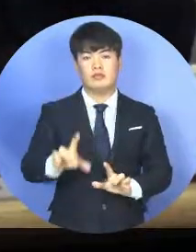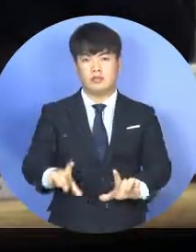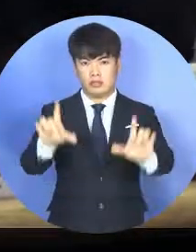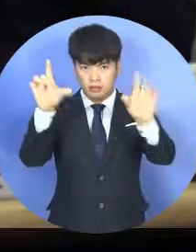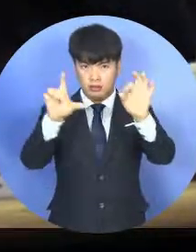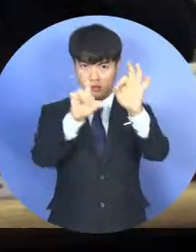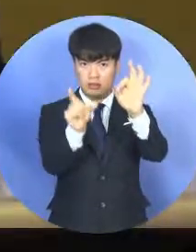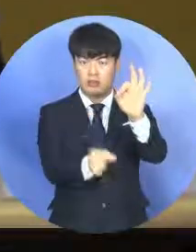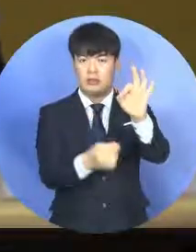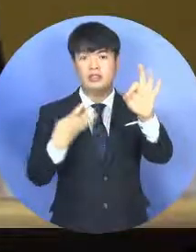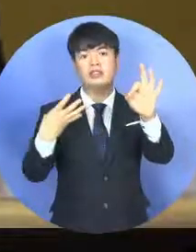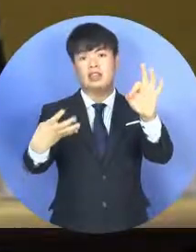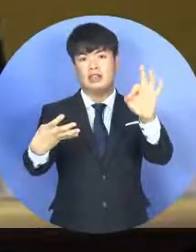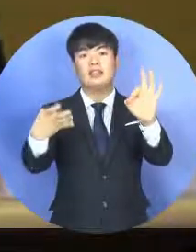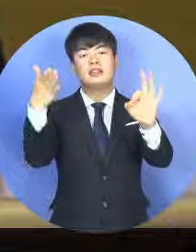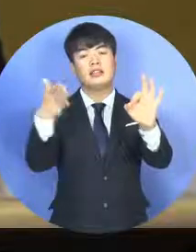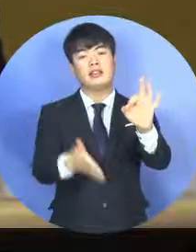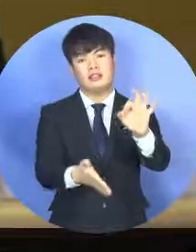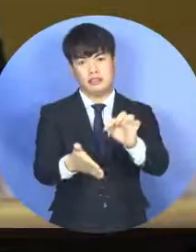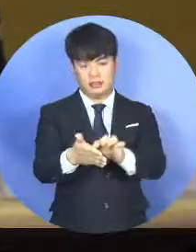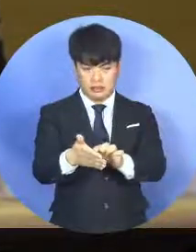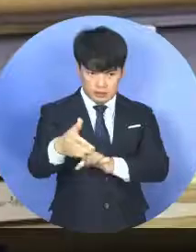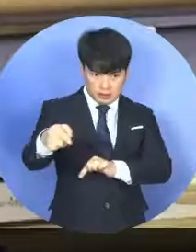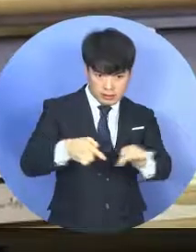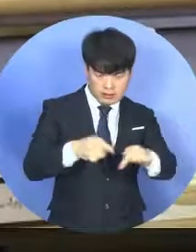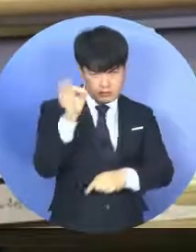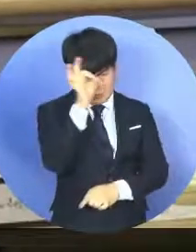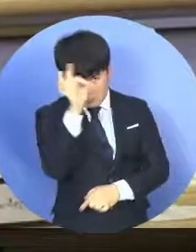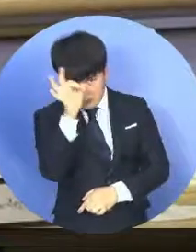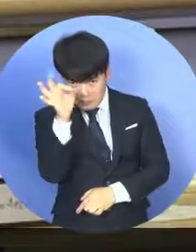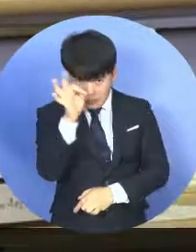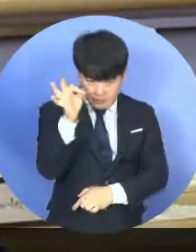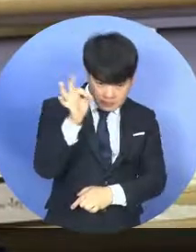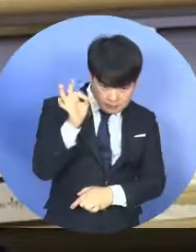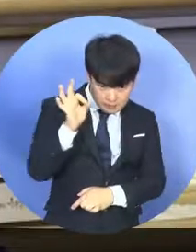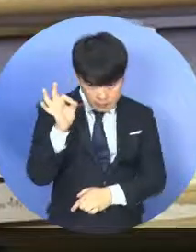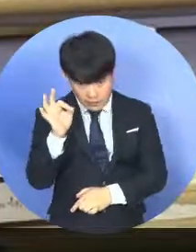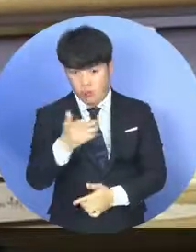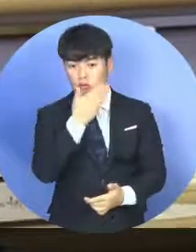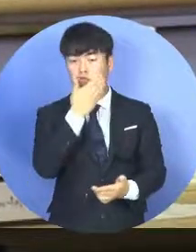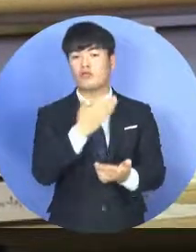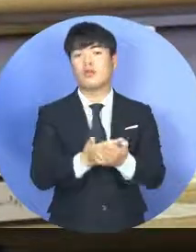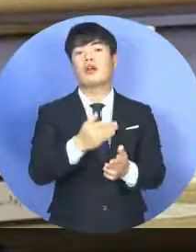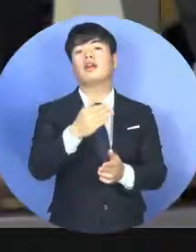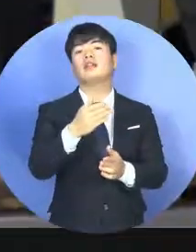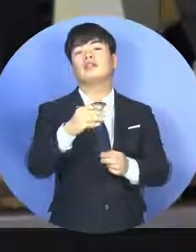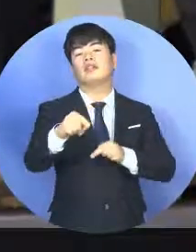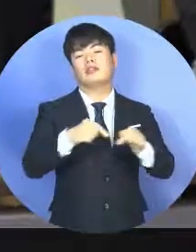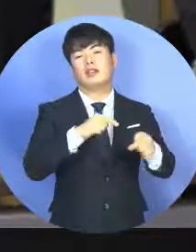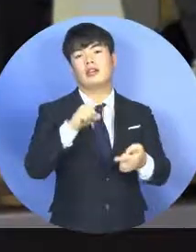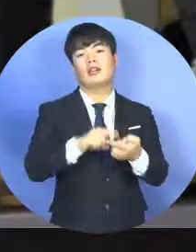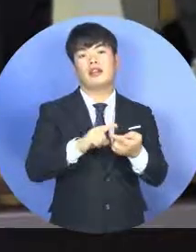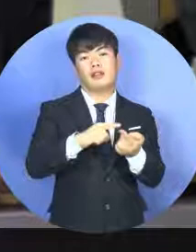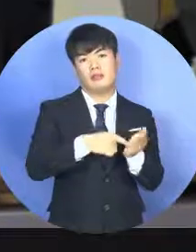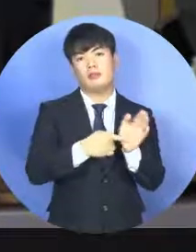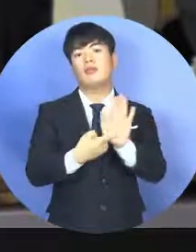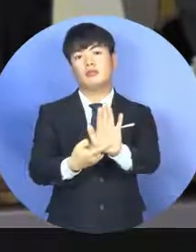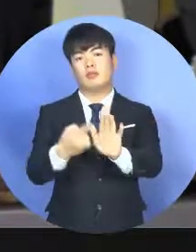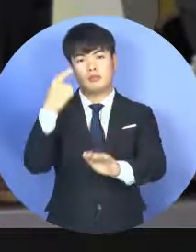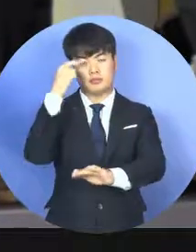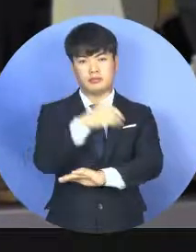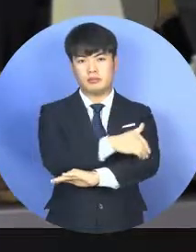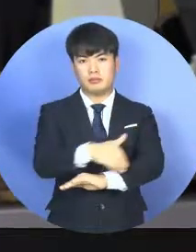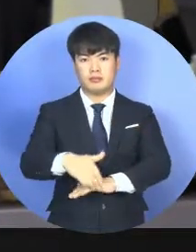10월 4일까지 천안시에 필요한 정책을 발굴하고 시정 주요 현안에 대해 전문가적 비전을 제시하는 활동을 하게 됩니다.